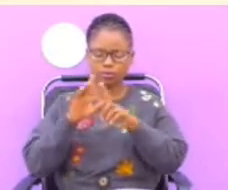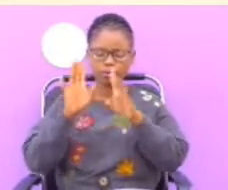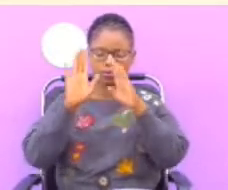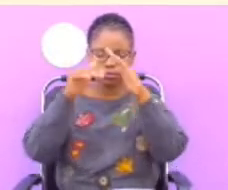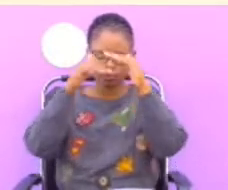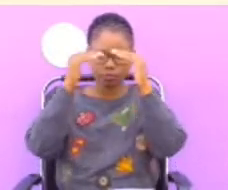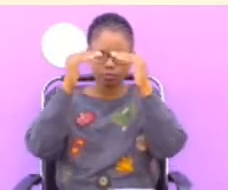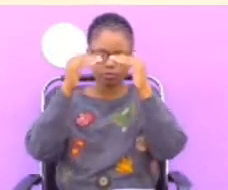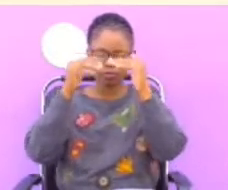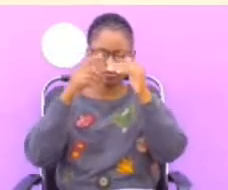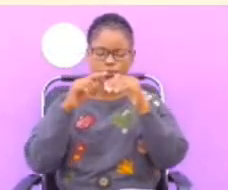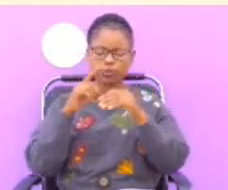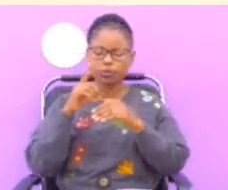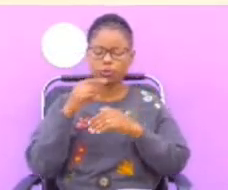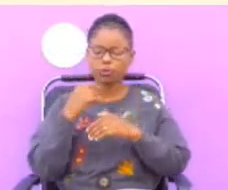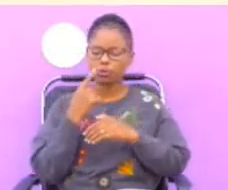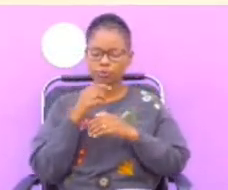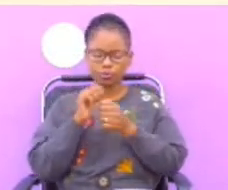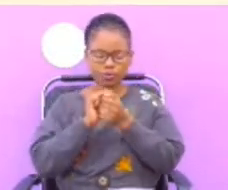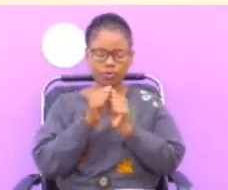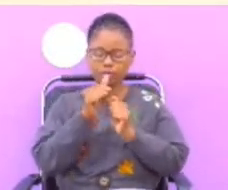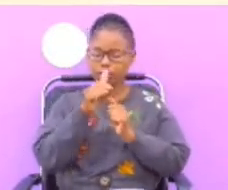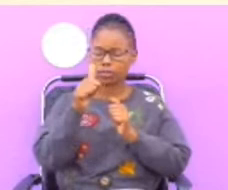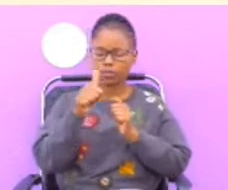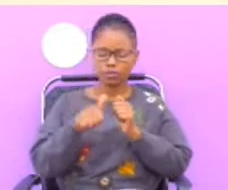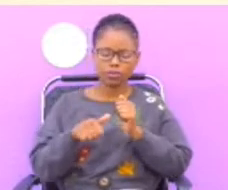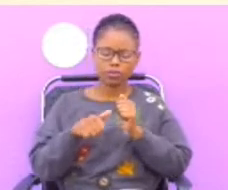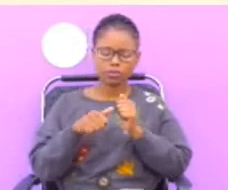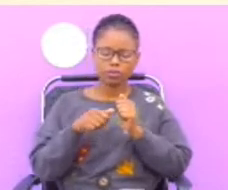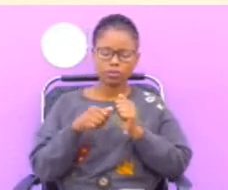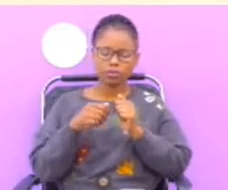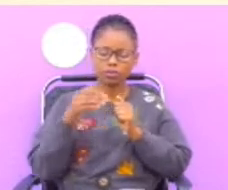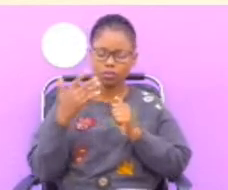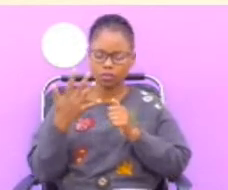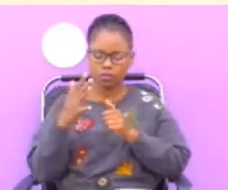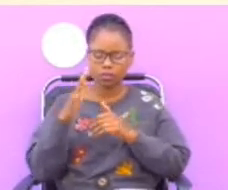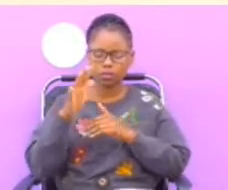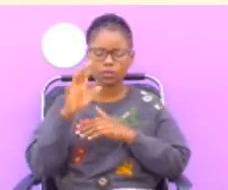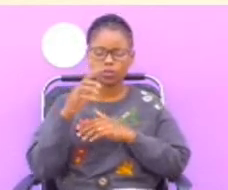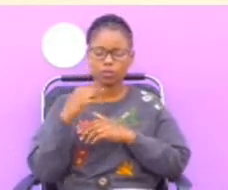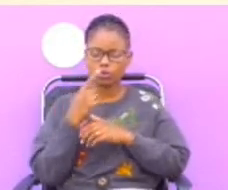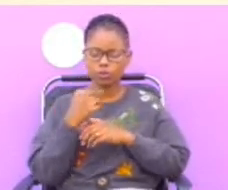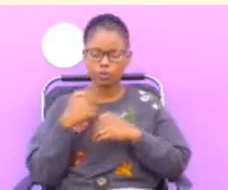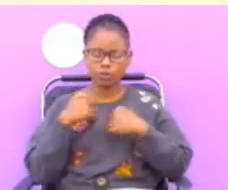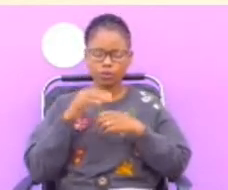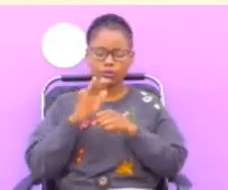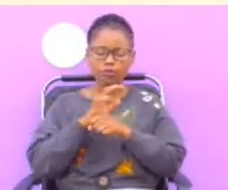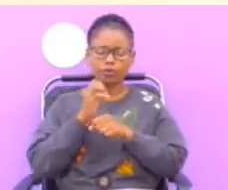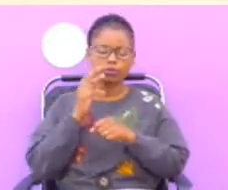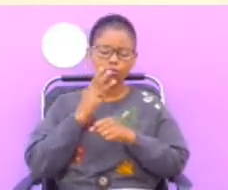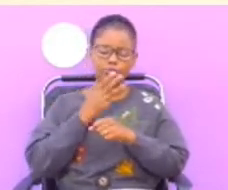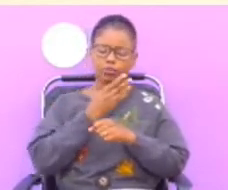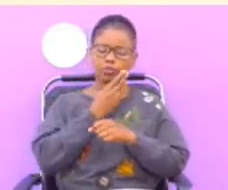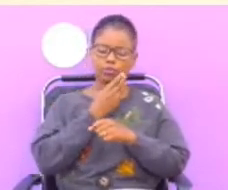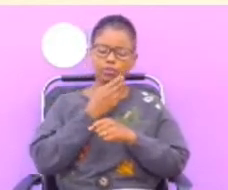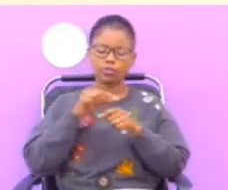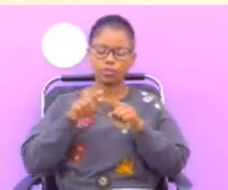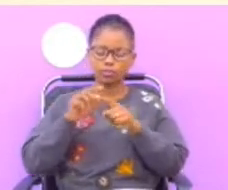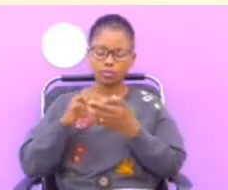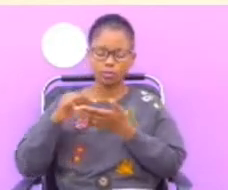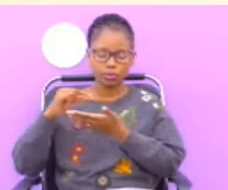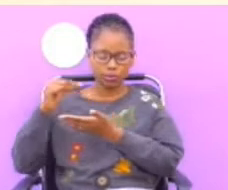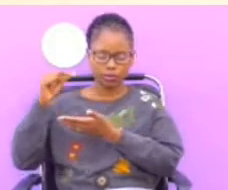moko-inĩ maku, wee ũtacenjagia na wee ũtagarũrũkaga. Twĩ moko-inĩ maku, wee ũiyũrĩtwo nĩ tha na wee ũiyũrĩtwo nĩ